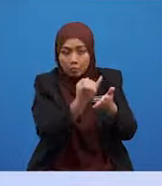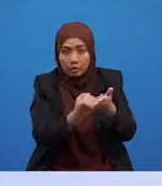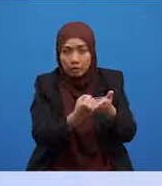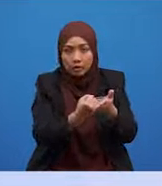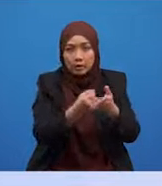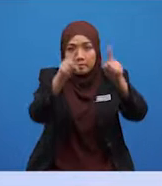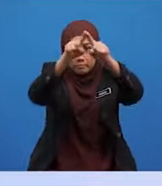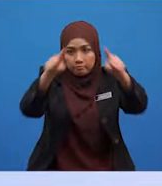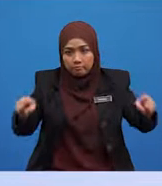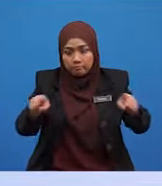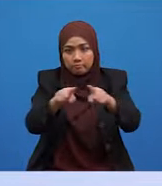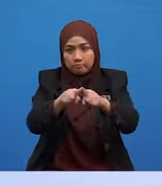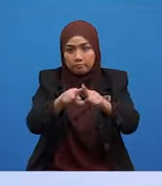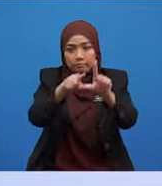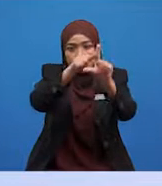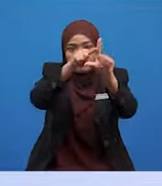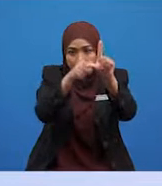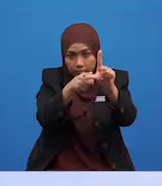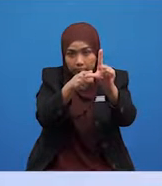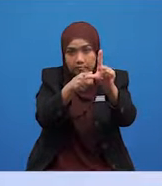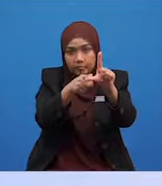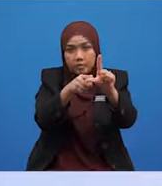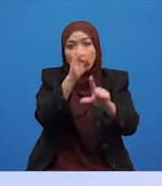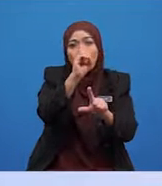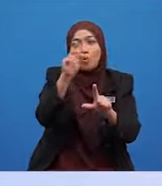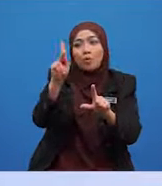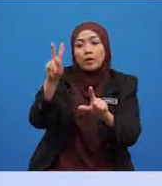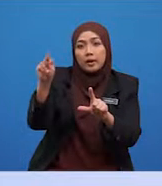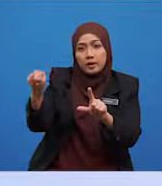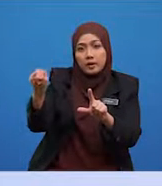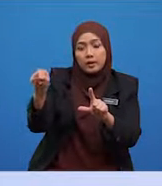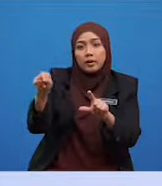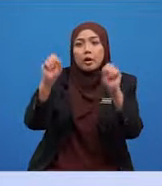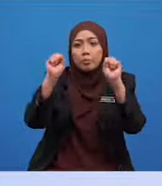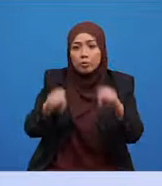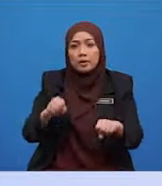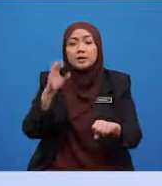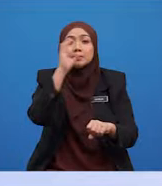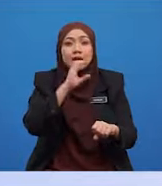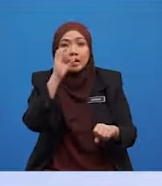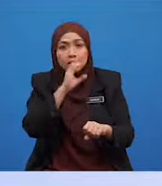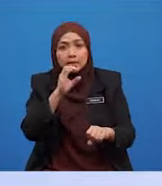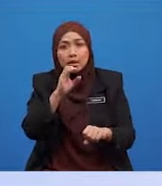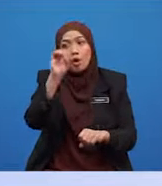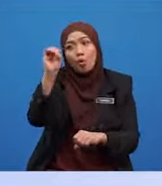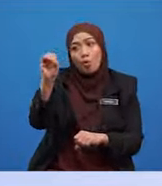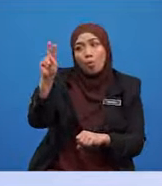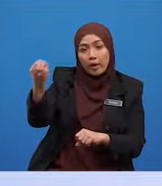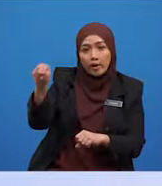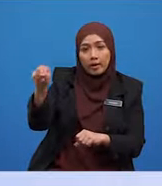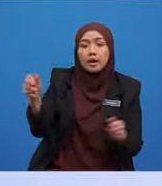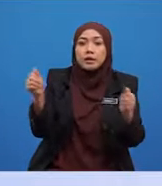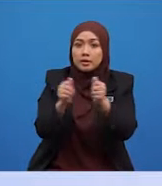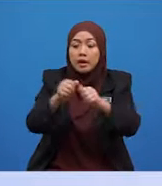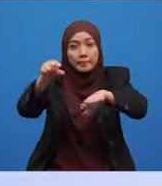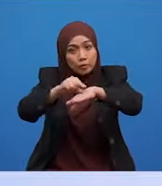Maka, ON kuasa 2 sama dengan OK kuasa 2 tambah KN